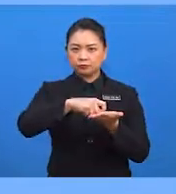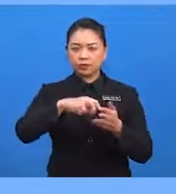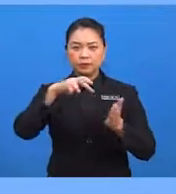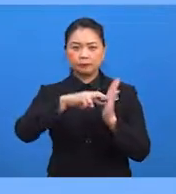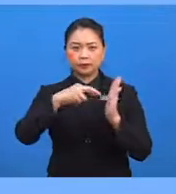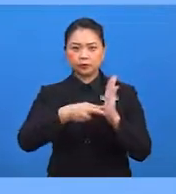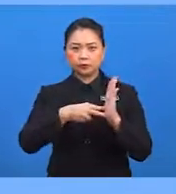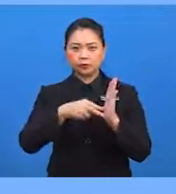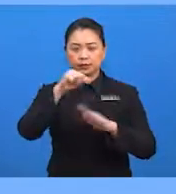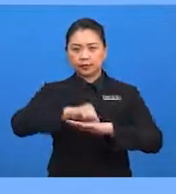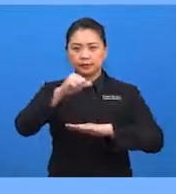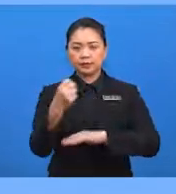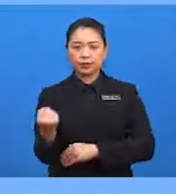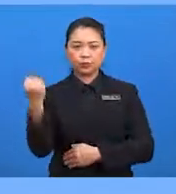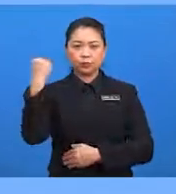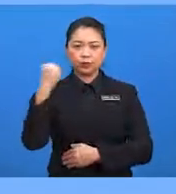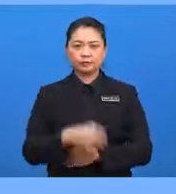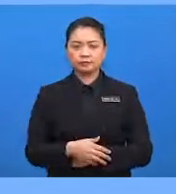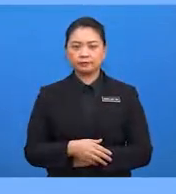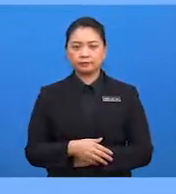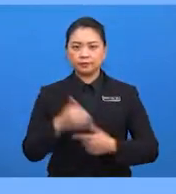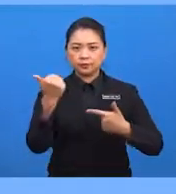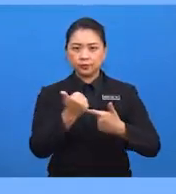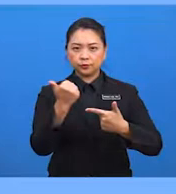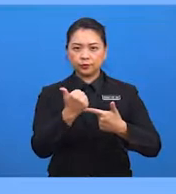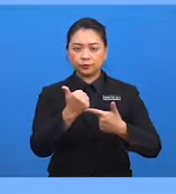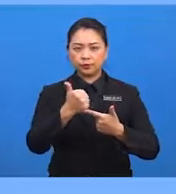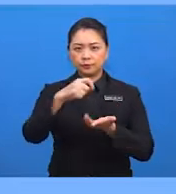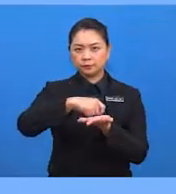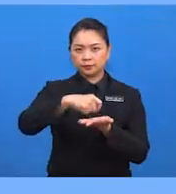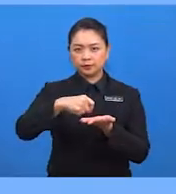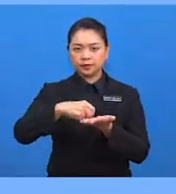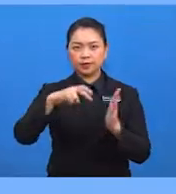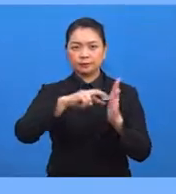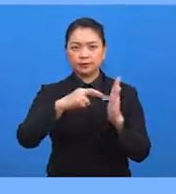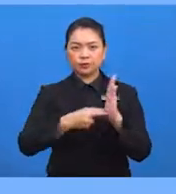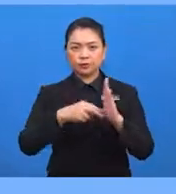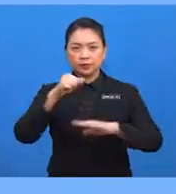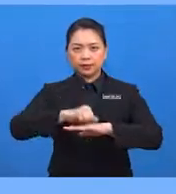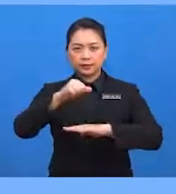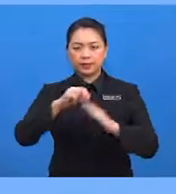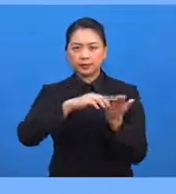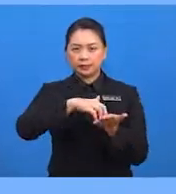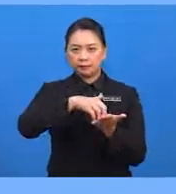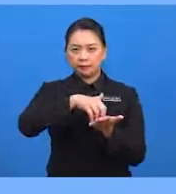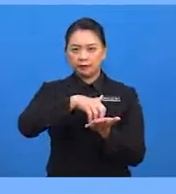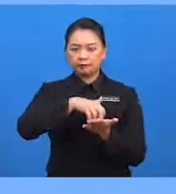maksud asid kuat. Kedua, menyatakan maksud asid